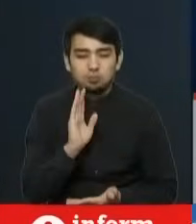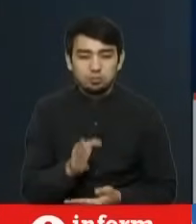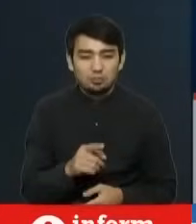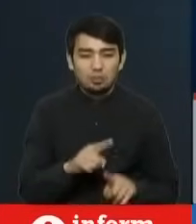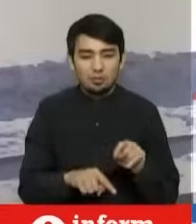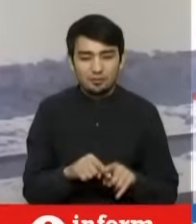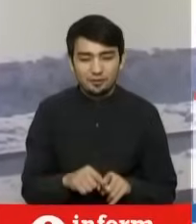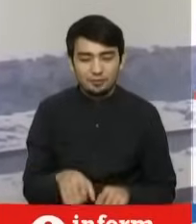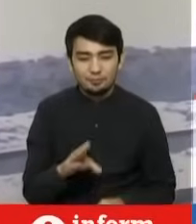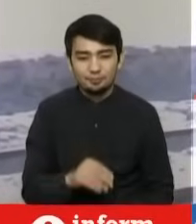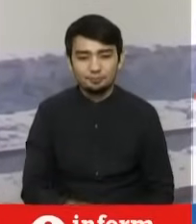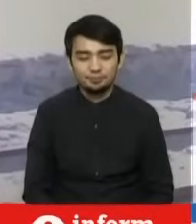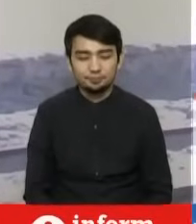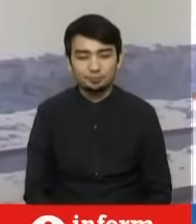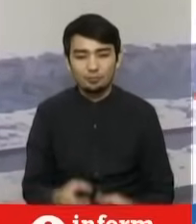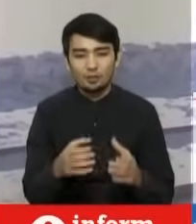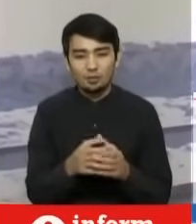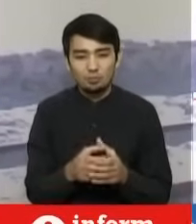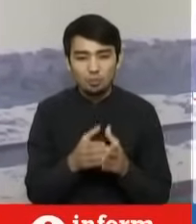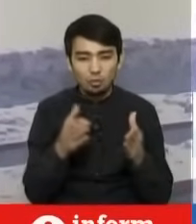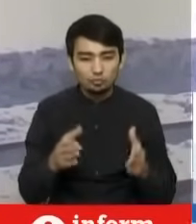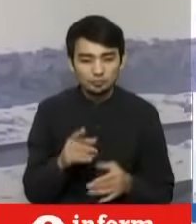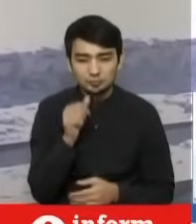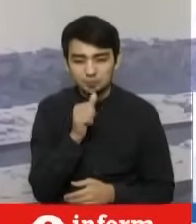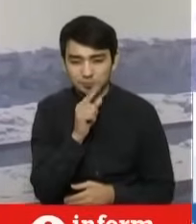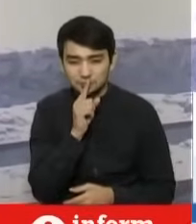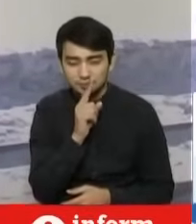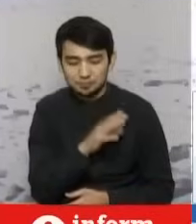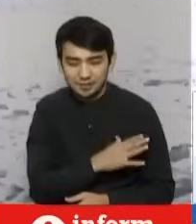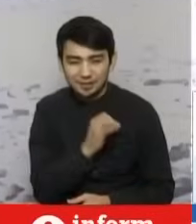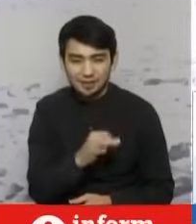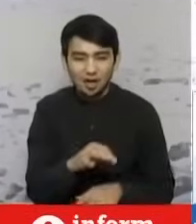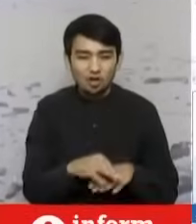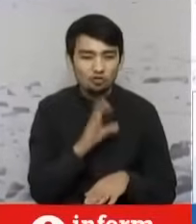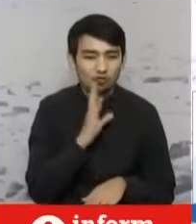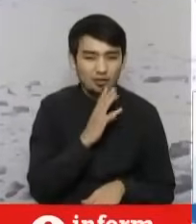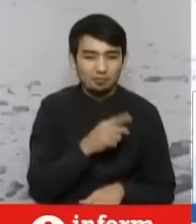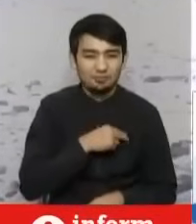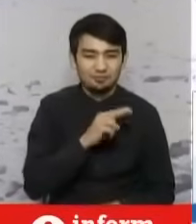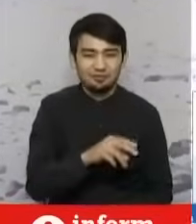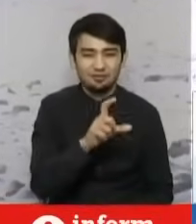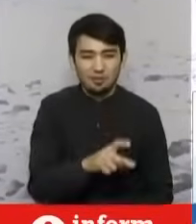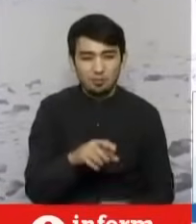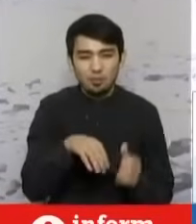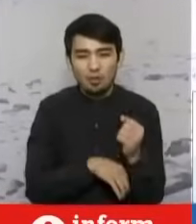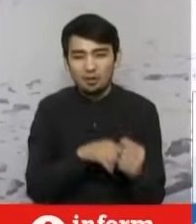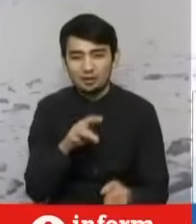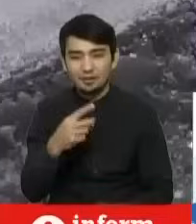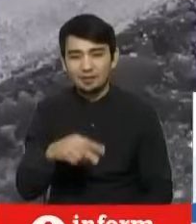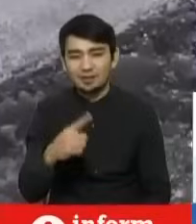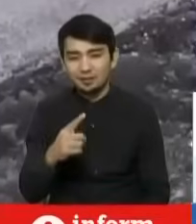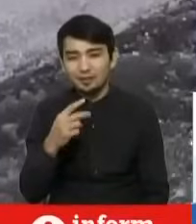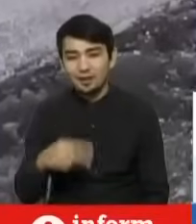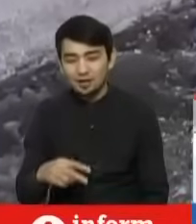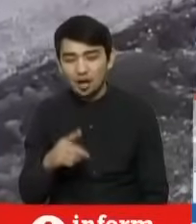родным погибшего. В компании больше не дают никаких комментариев. Как сообщила супруга погибшего, в последний раз она говорила с ним в 21:20, а